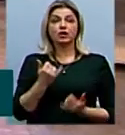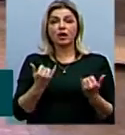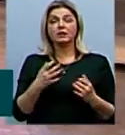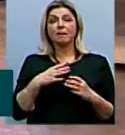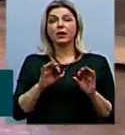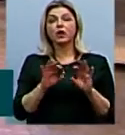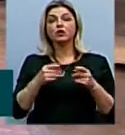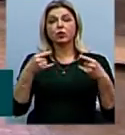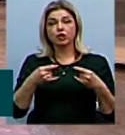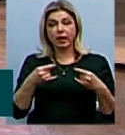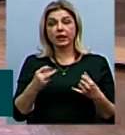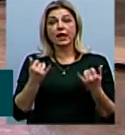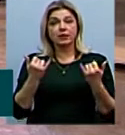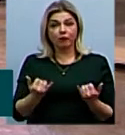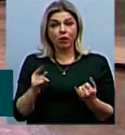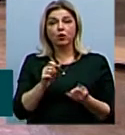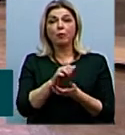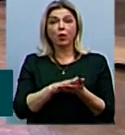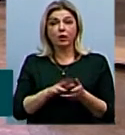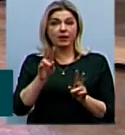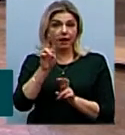і сьогодні, для того, щоб продовжити тему,